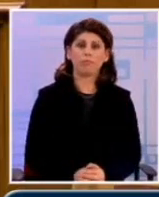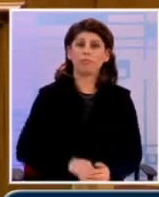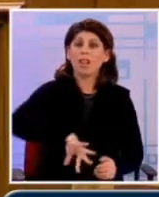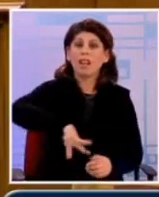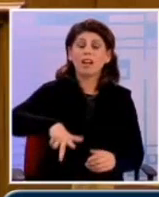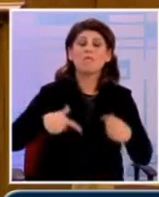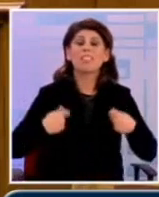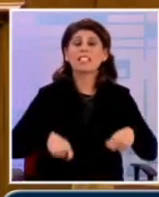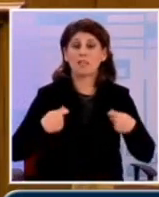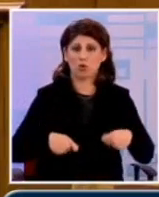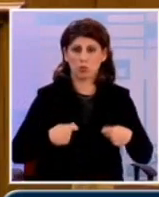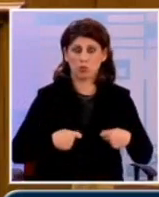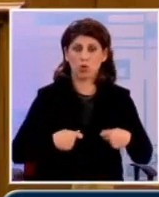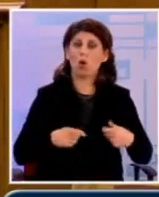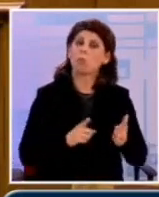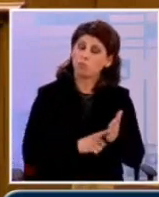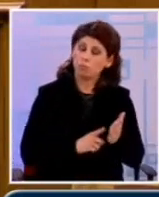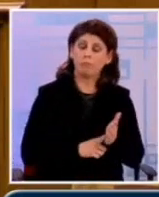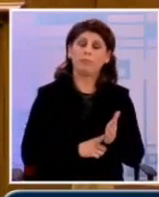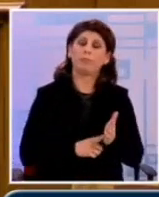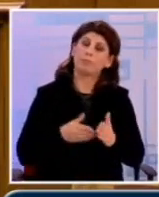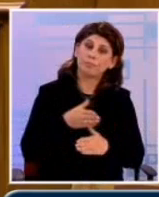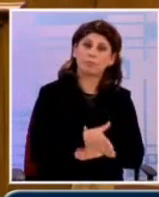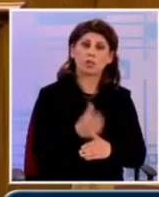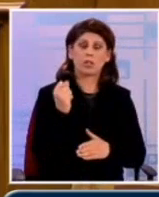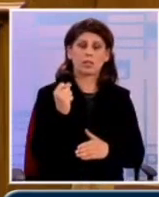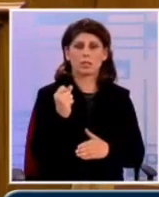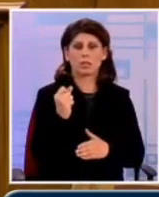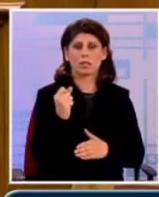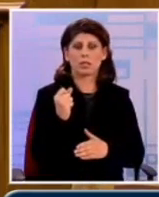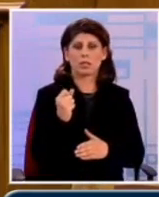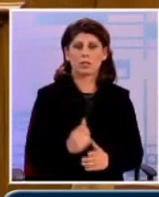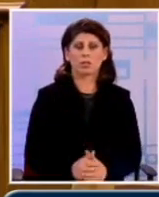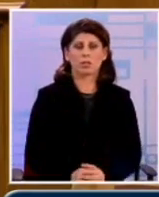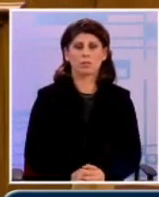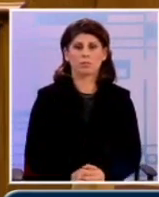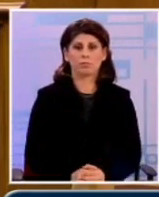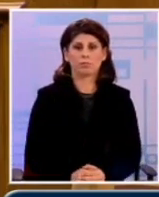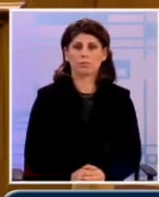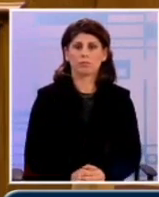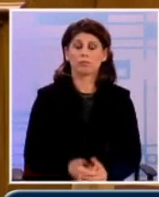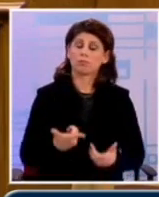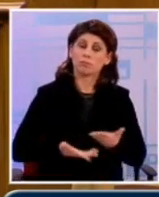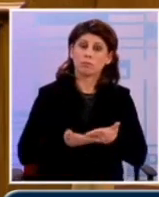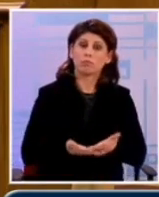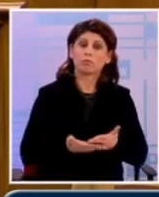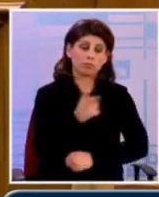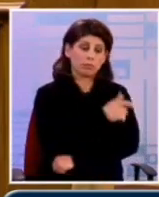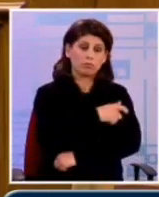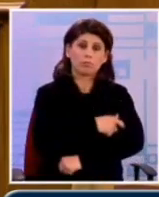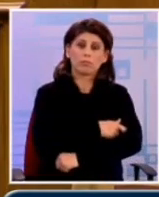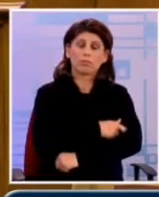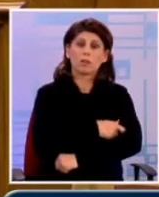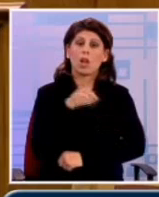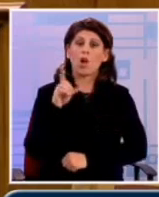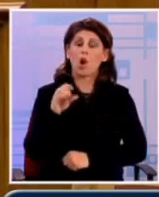κλεμμένους θησαυρούς, όπου πρέπει να προσφύγουμε στον ισχυρότατο βραχίωνα του Οργανισμού Ηνωμένων Εθνών, που είναι η